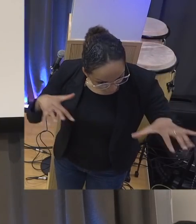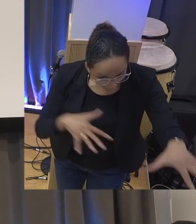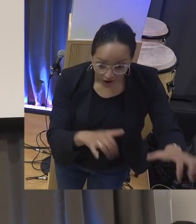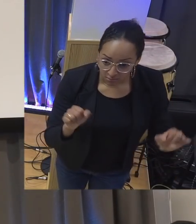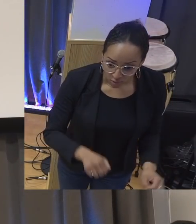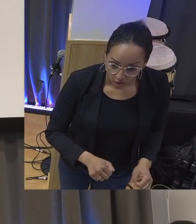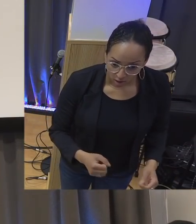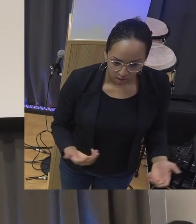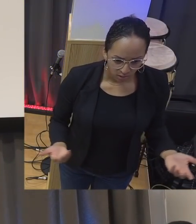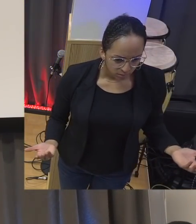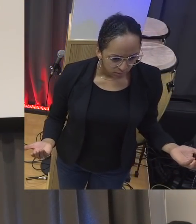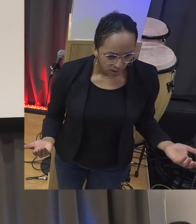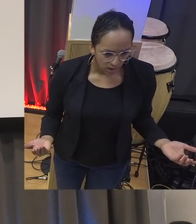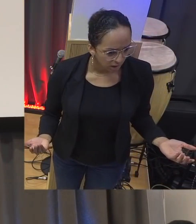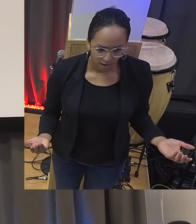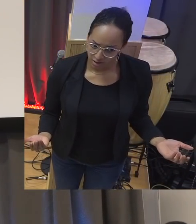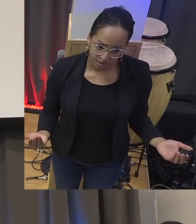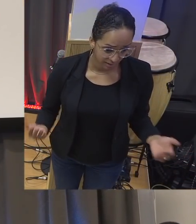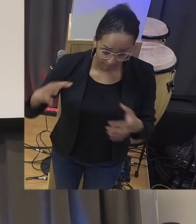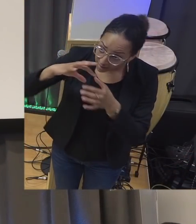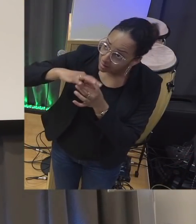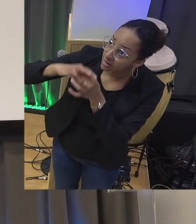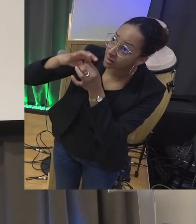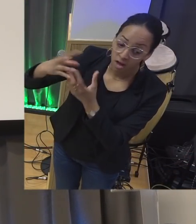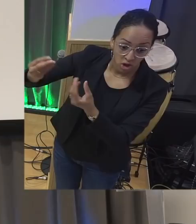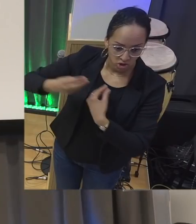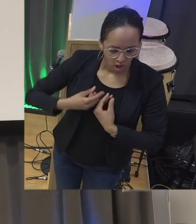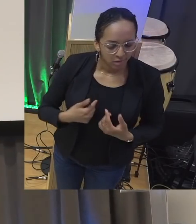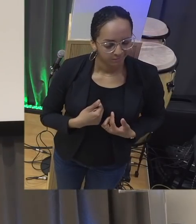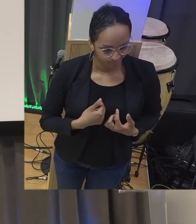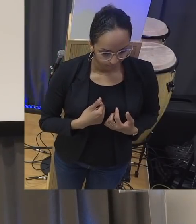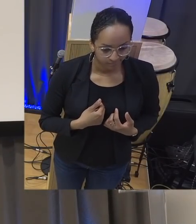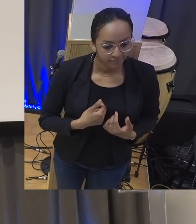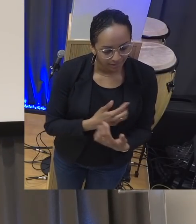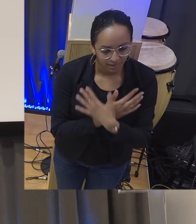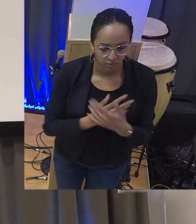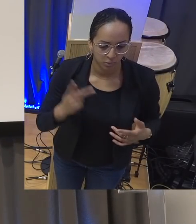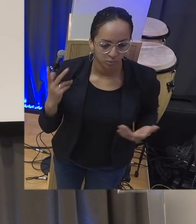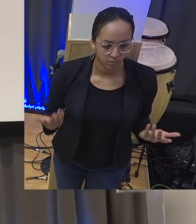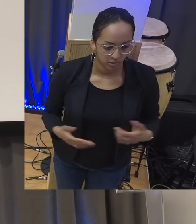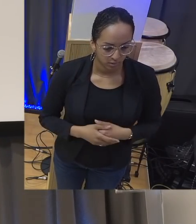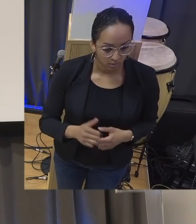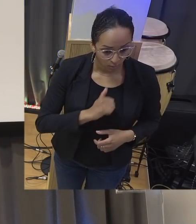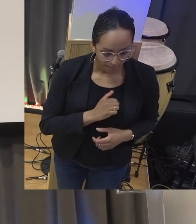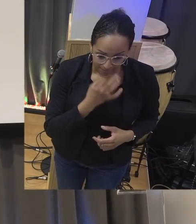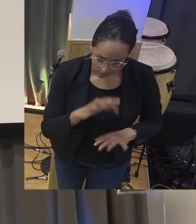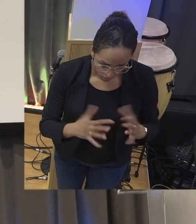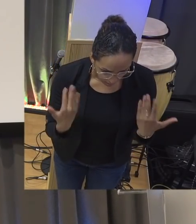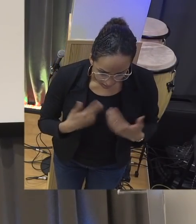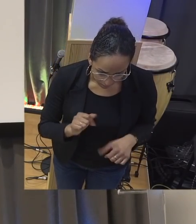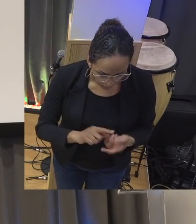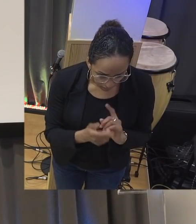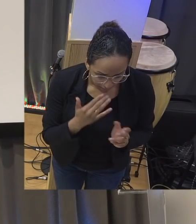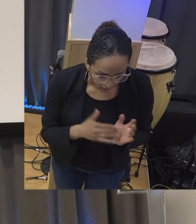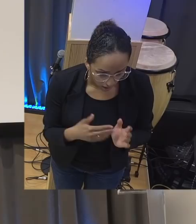Mais cet esprit nous donne une sagesse. Et je ne l'ai plus entendu pendant 1 minute. Je dis, non